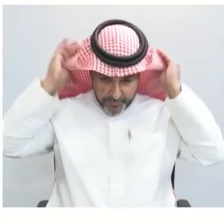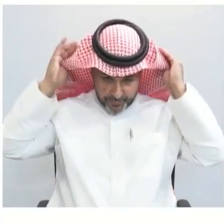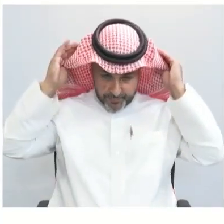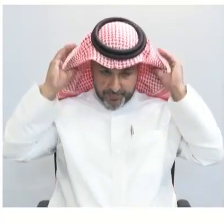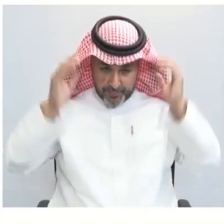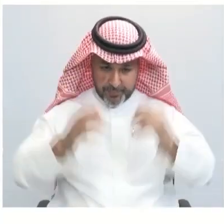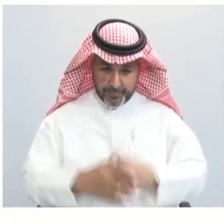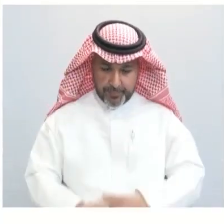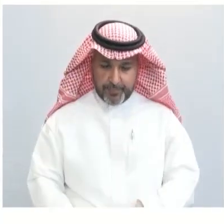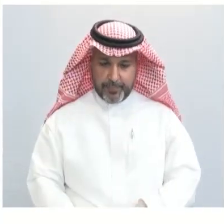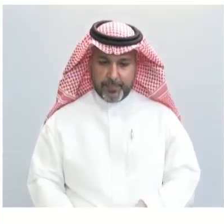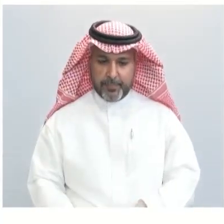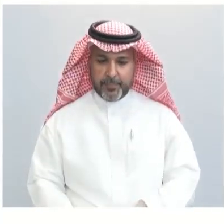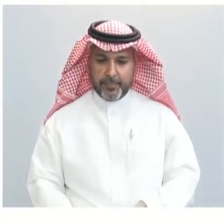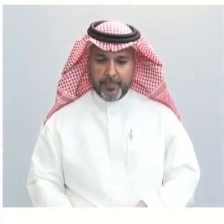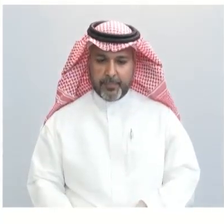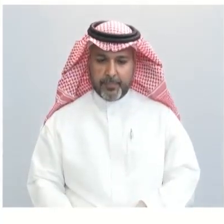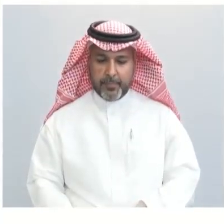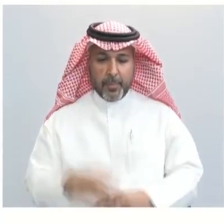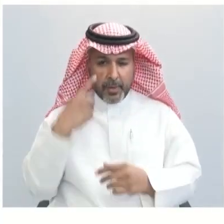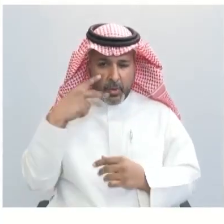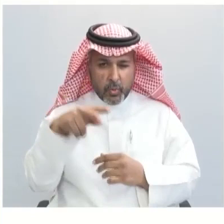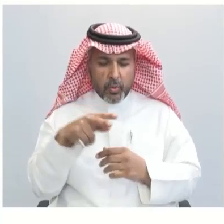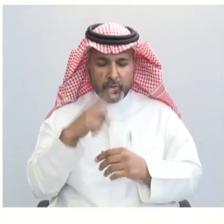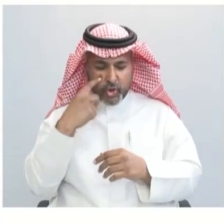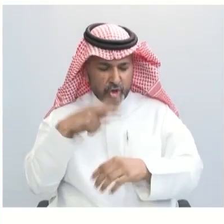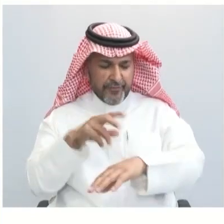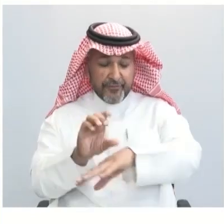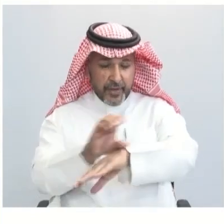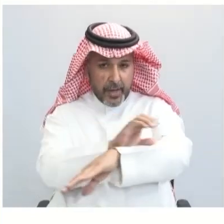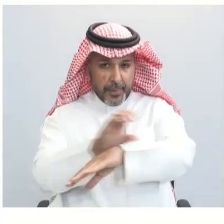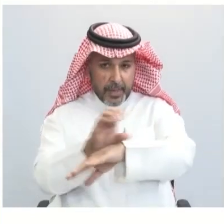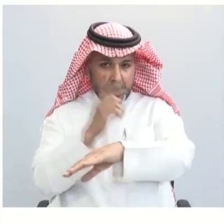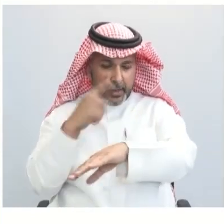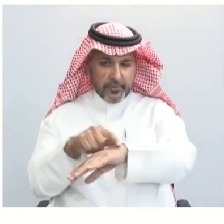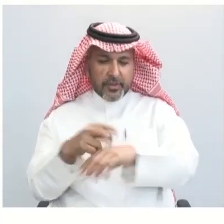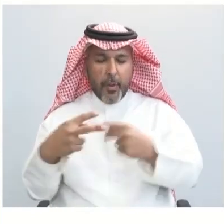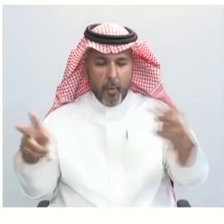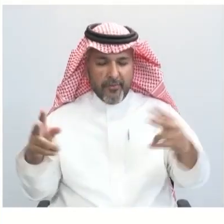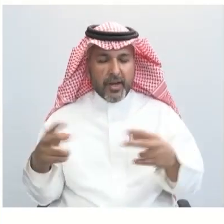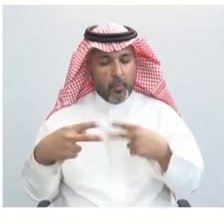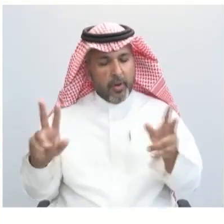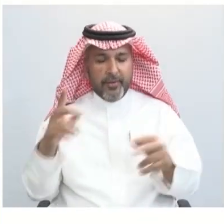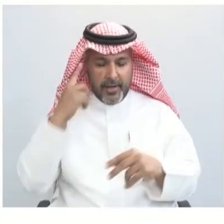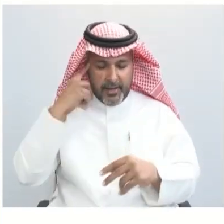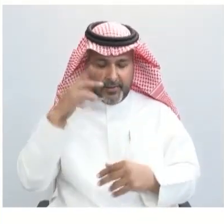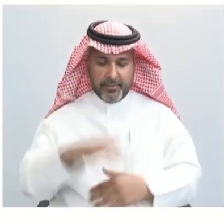سيظهر check your email، يجب التحقق من الإيميل لتفعيل الموقع.